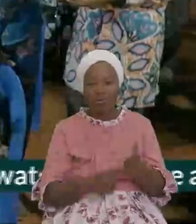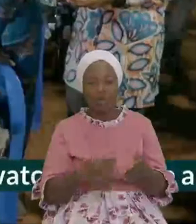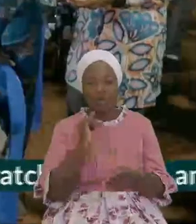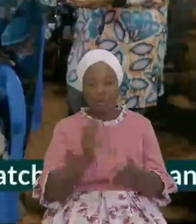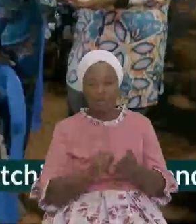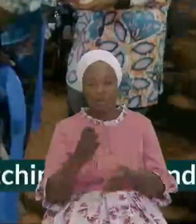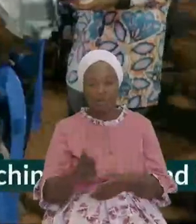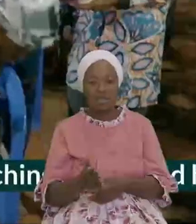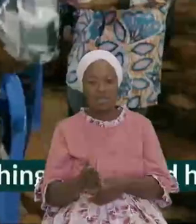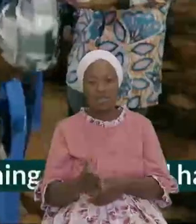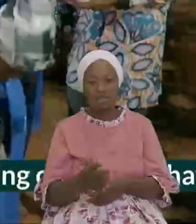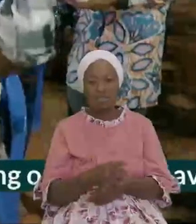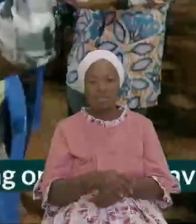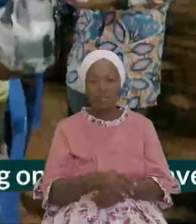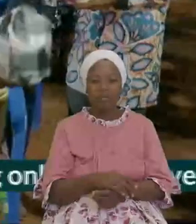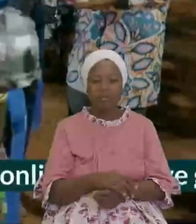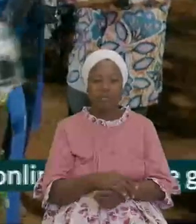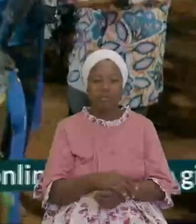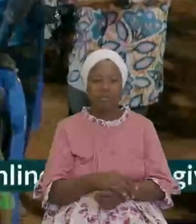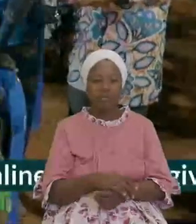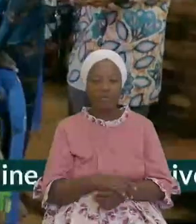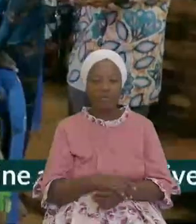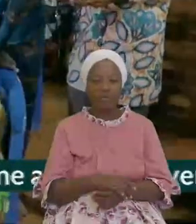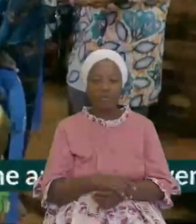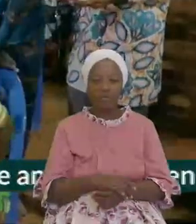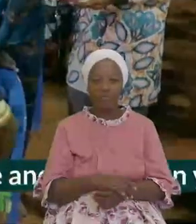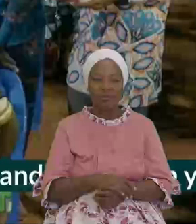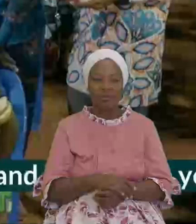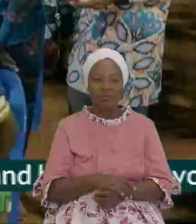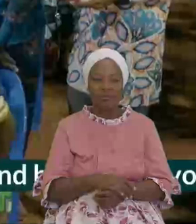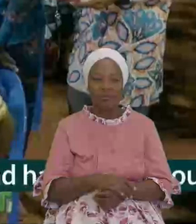Remplissez-le selon ce qui est écrit.